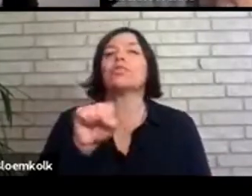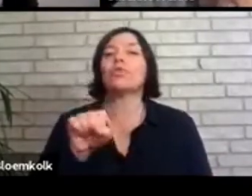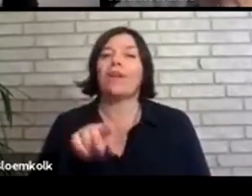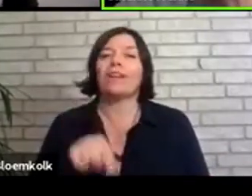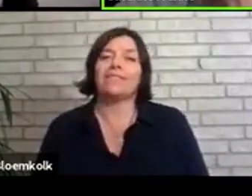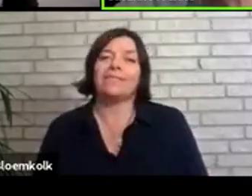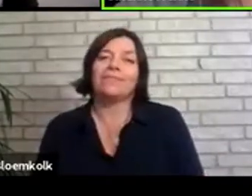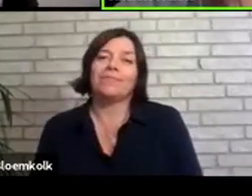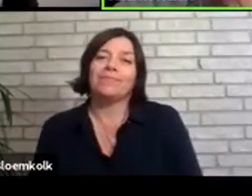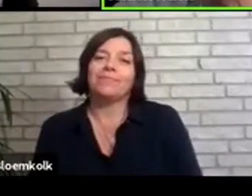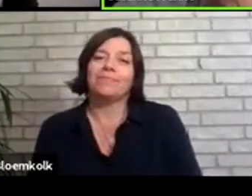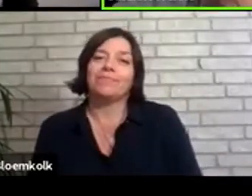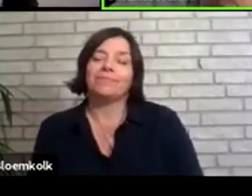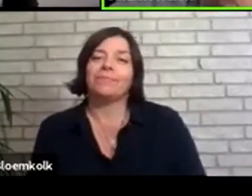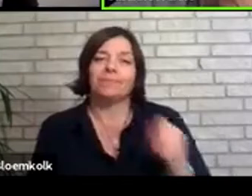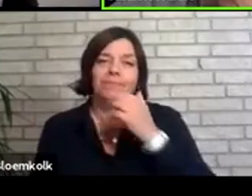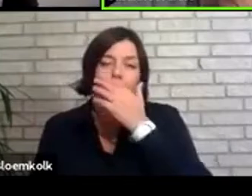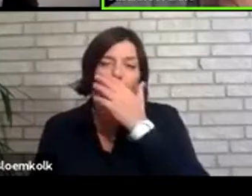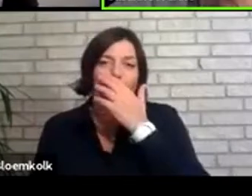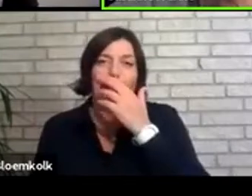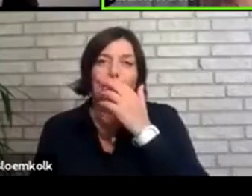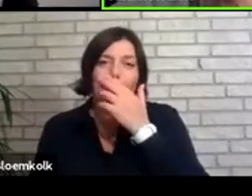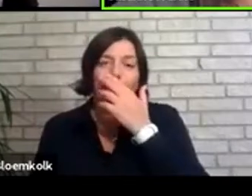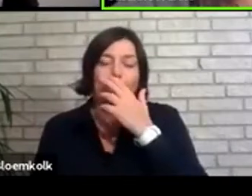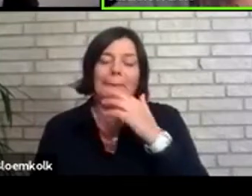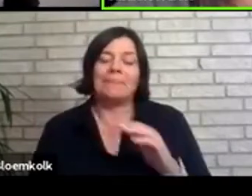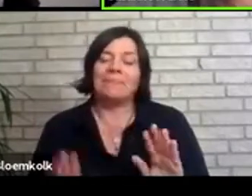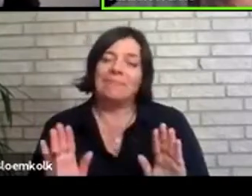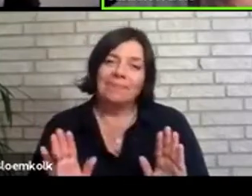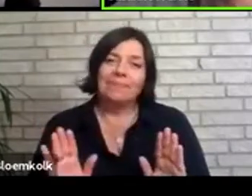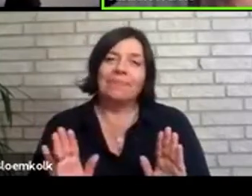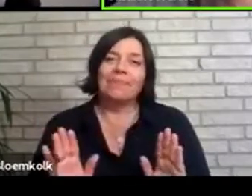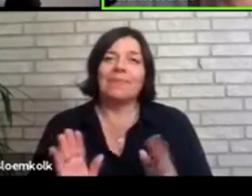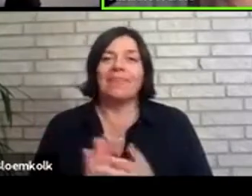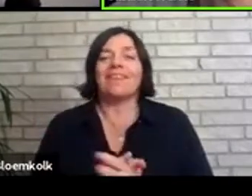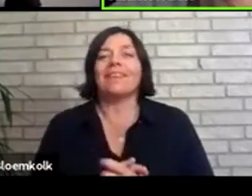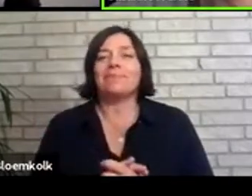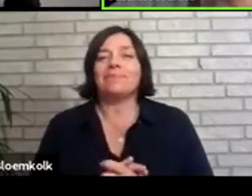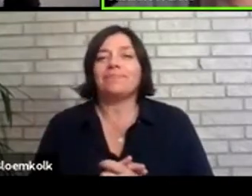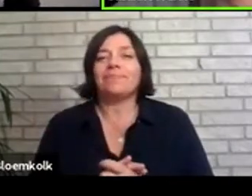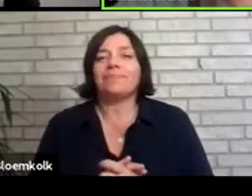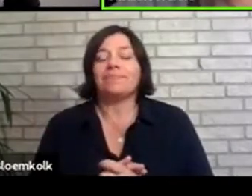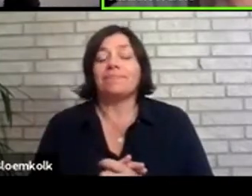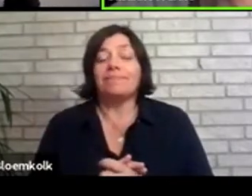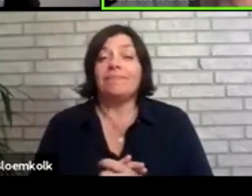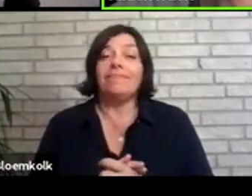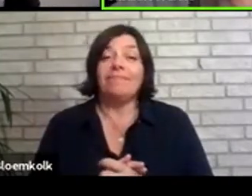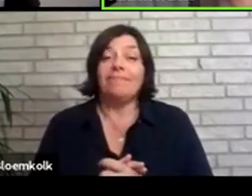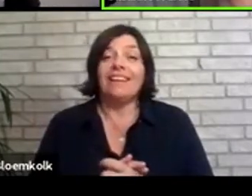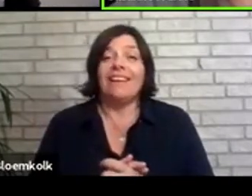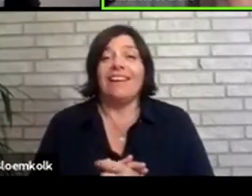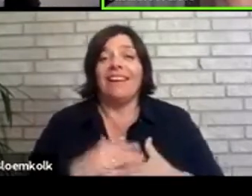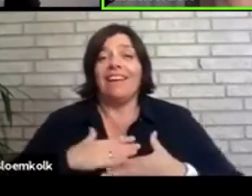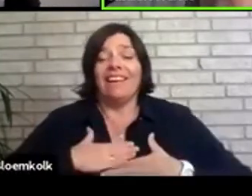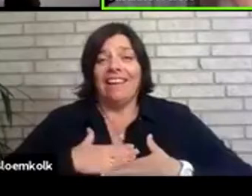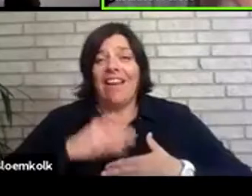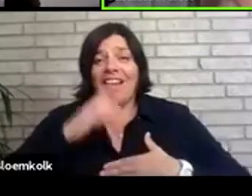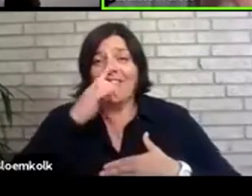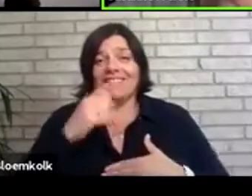Ich gebe mir große Mühe, das nicht nur aus lokaler Sicht zu sehen. Das nimmt mir auch ein bisschen